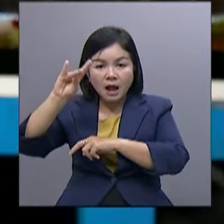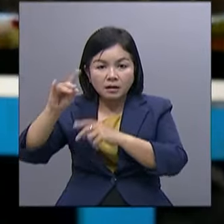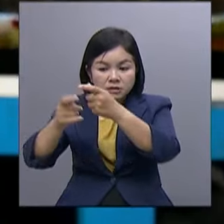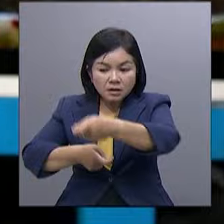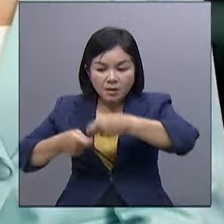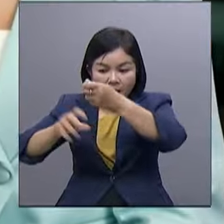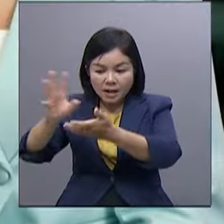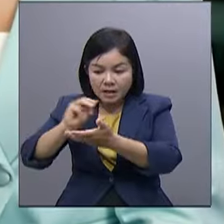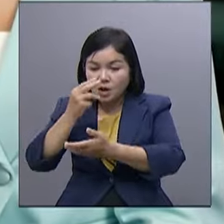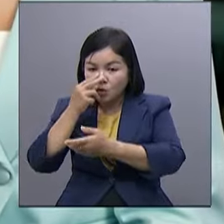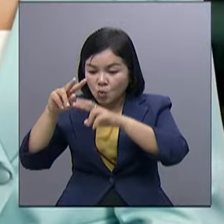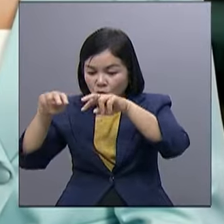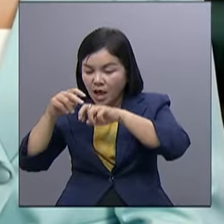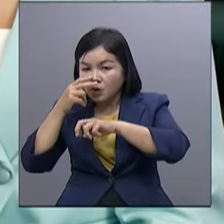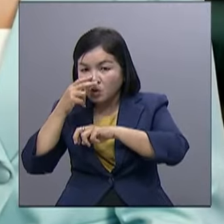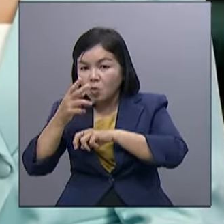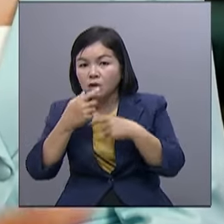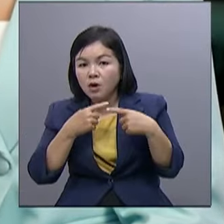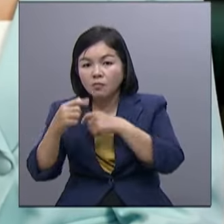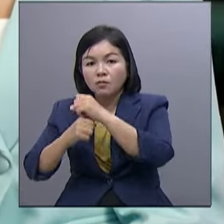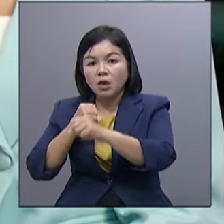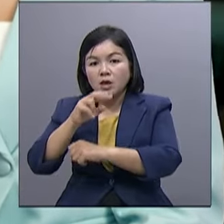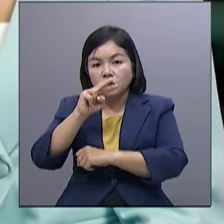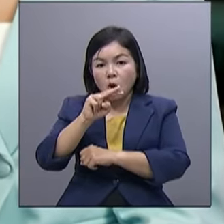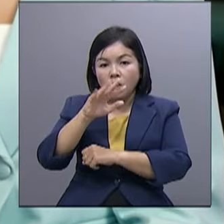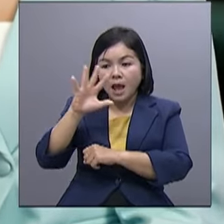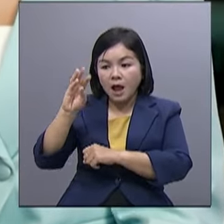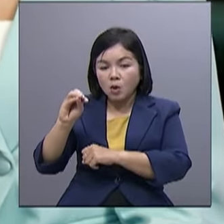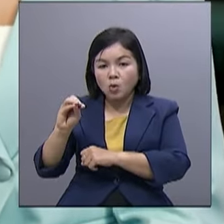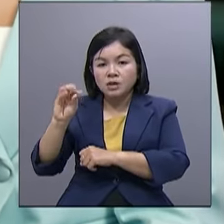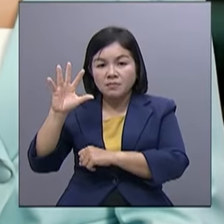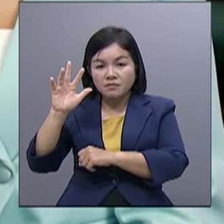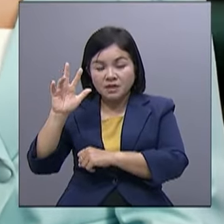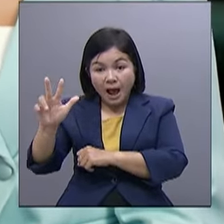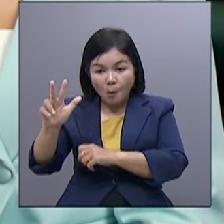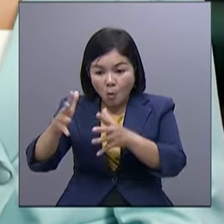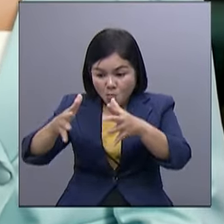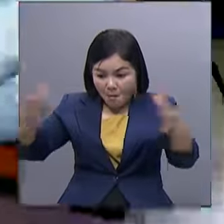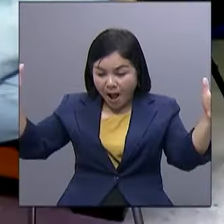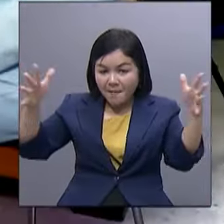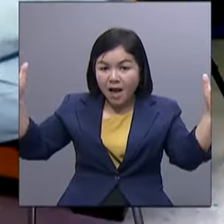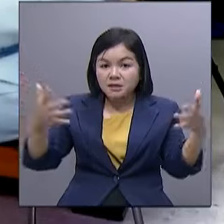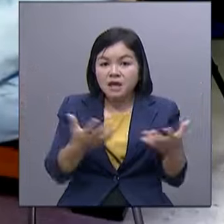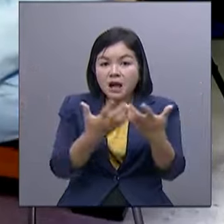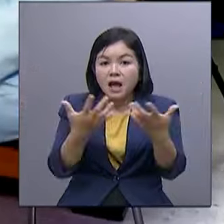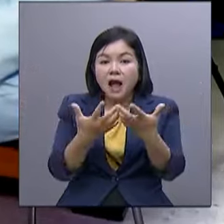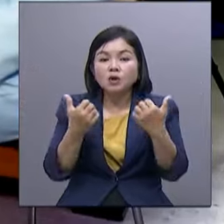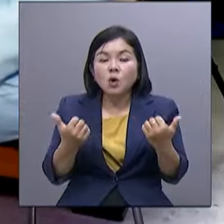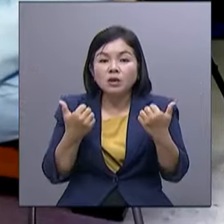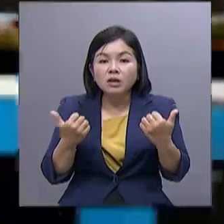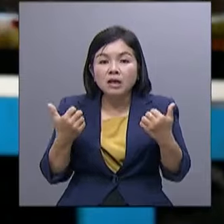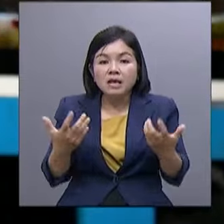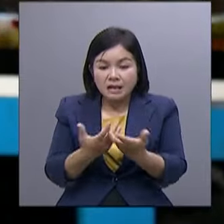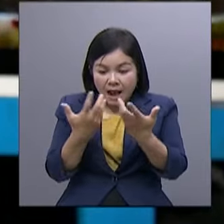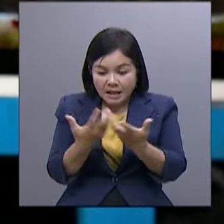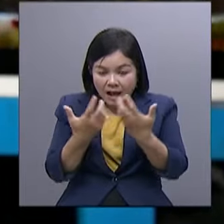ติดต่อกันหลายปีะแล้วก็ตามมาตั้งแต่ปี 63หญ้ามหาศาล 800กว่าไร่ผมดูมาเองนะครับแต่ปัจจุบันเนี่ยล่าสุด